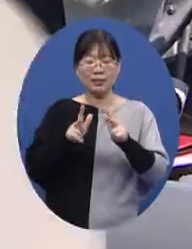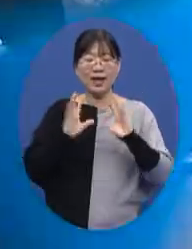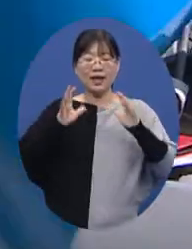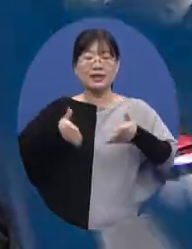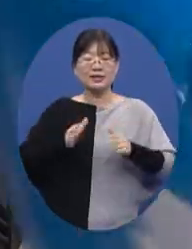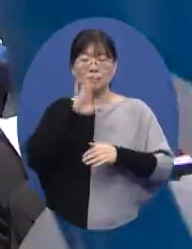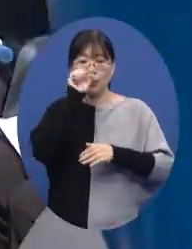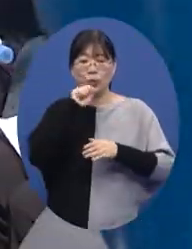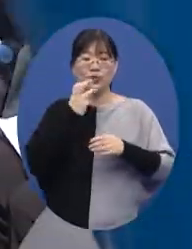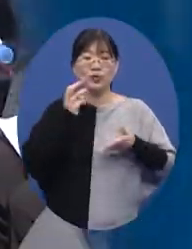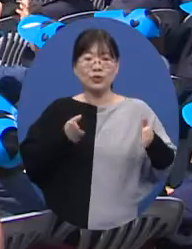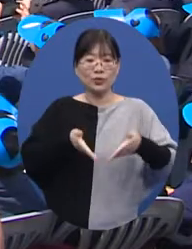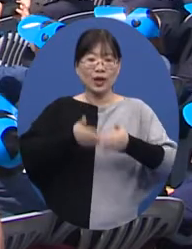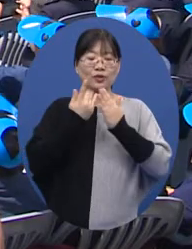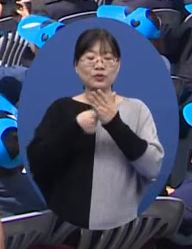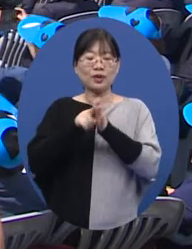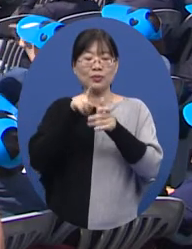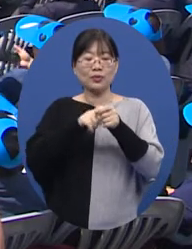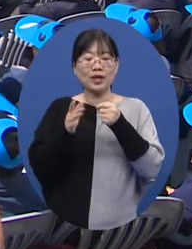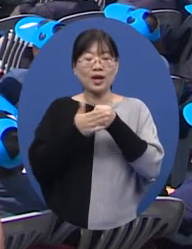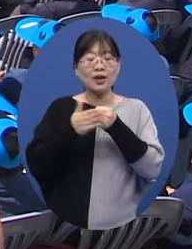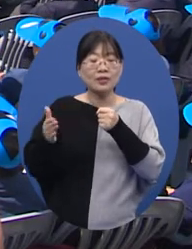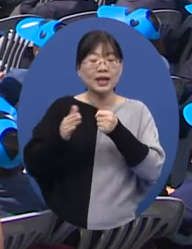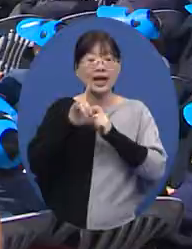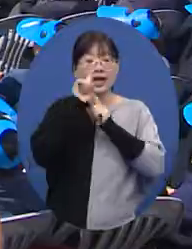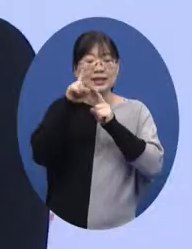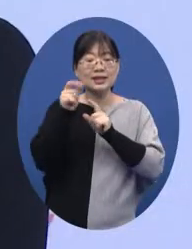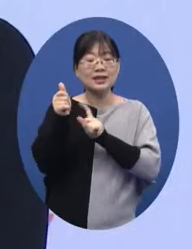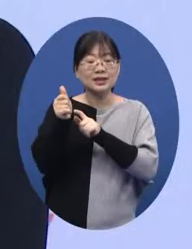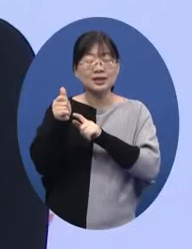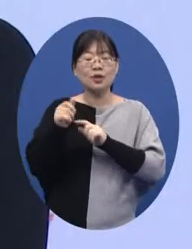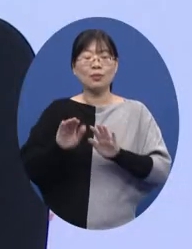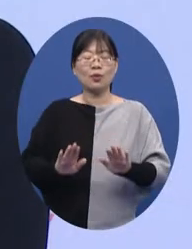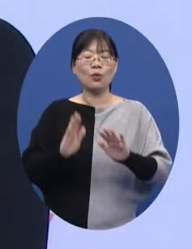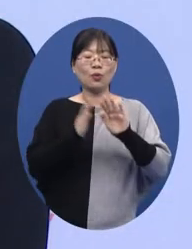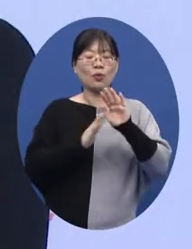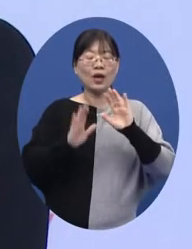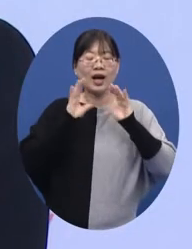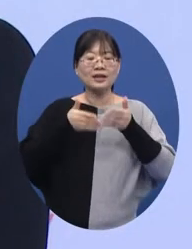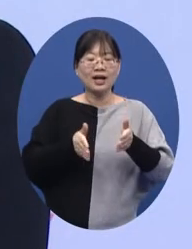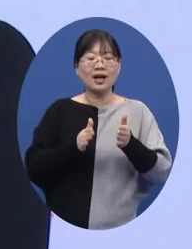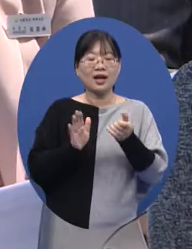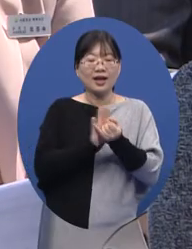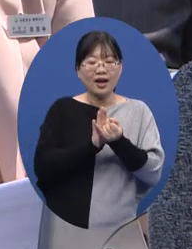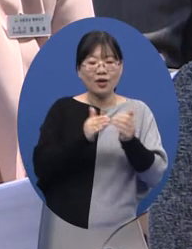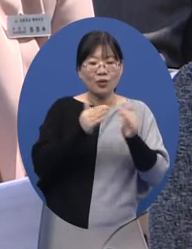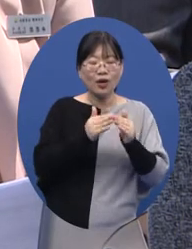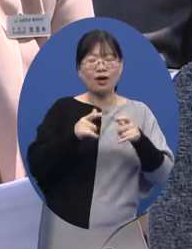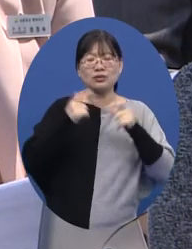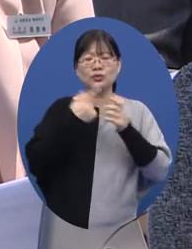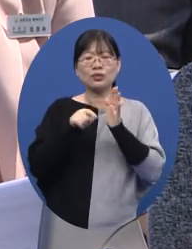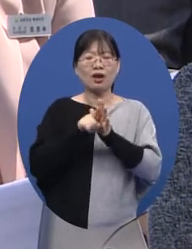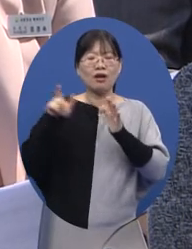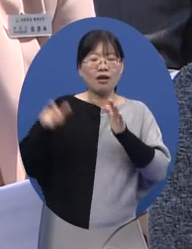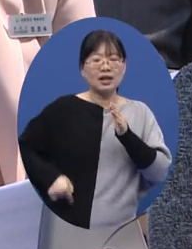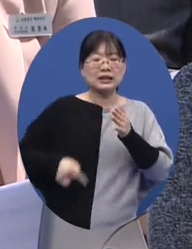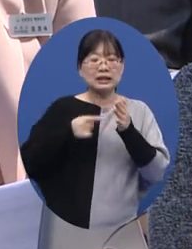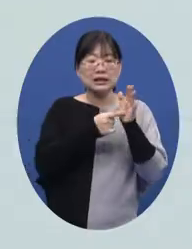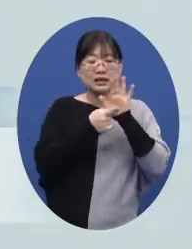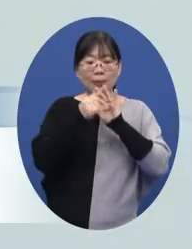좋은 경기도를 위한 것으로 개원식에 참석한 이재명 경기도지사는 공공산후조리원 확충에 대한 강력한 의지를